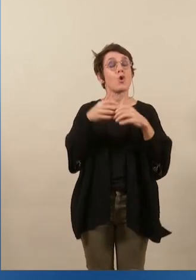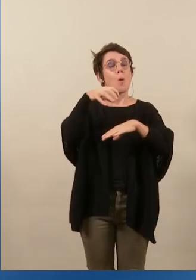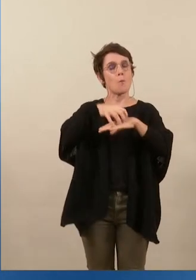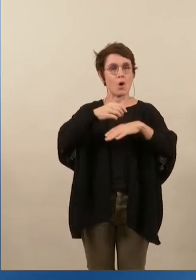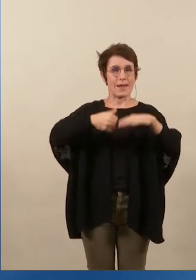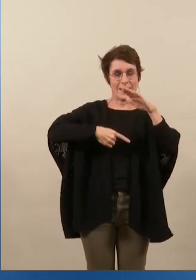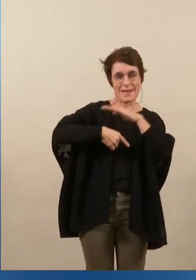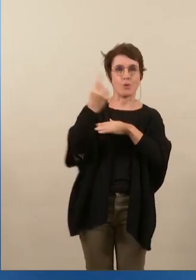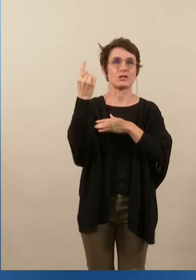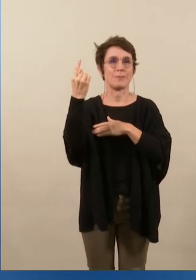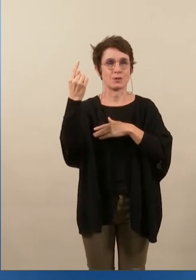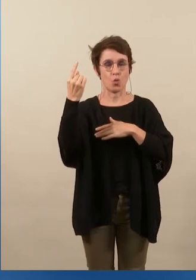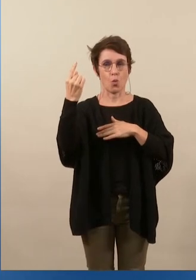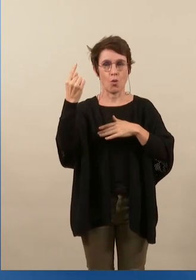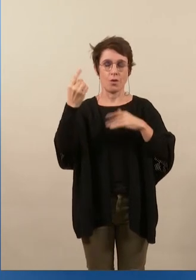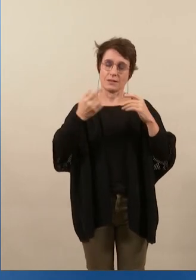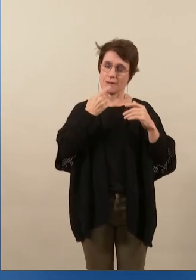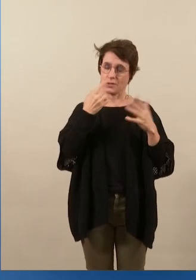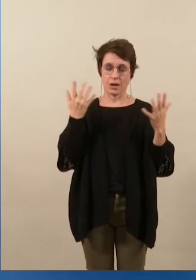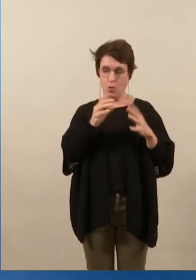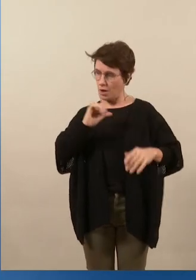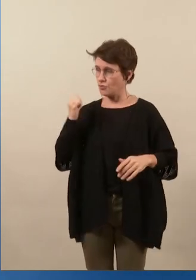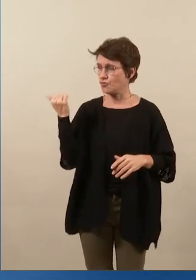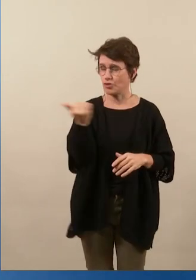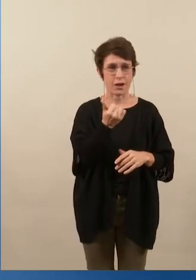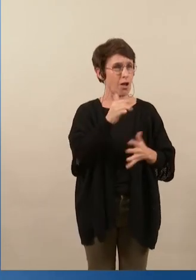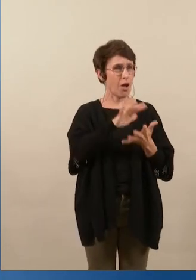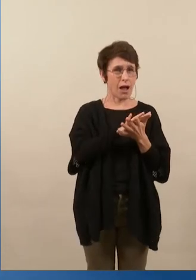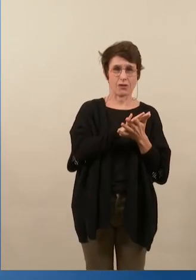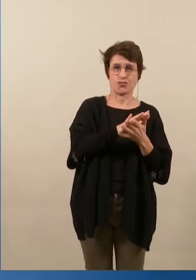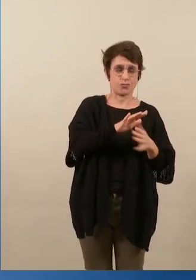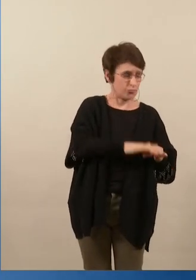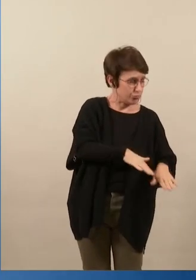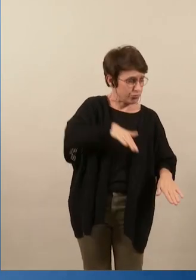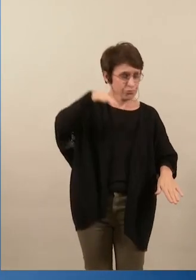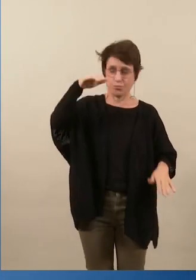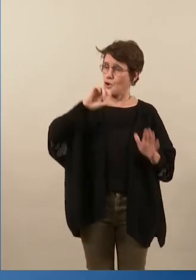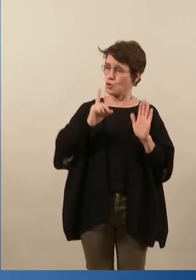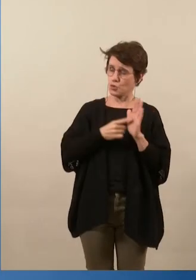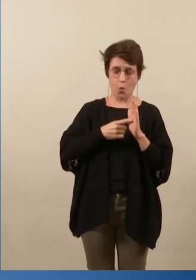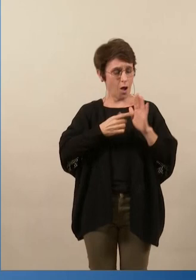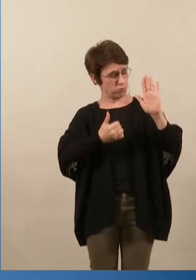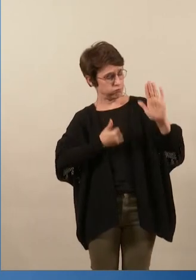déterminismes pour permettre à chacun et chacune à tous les âges de la vie d'exercer ses droits et ses libertés en cette période